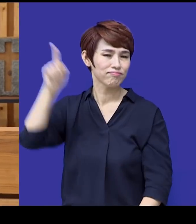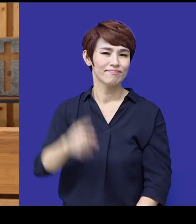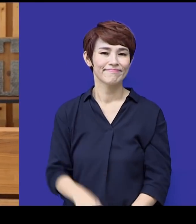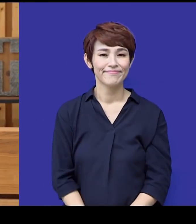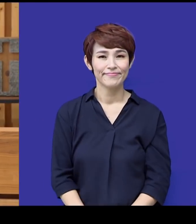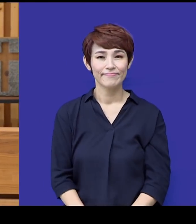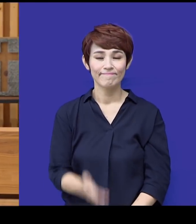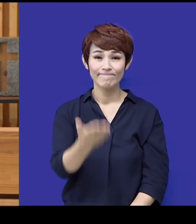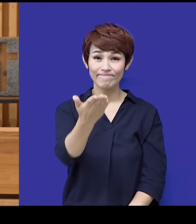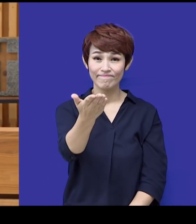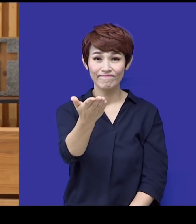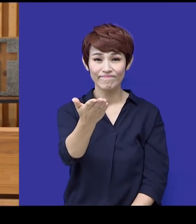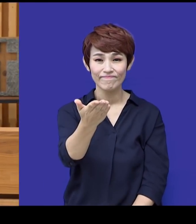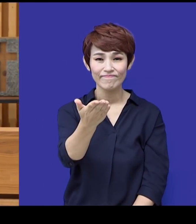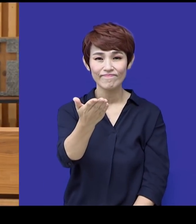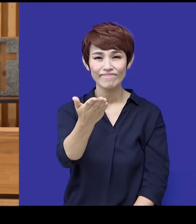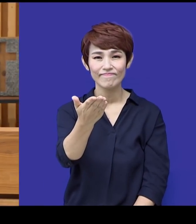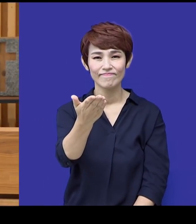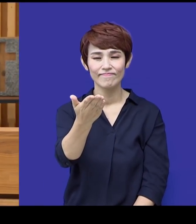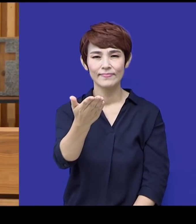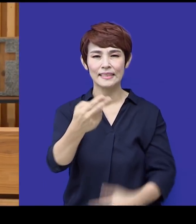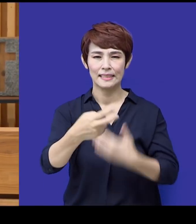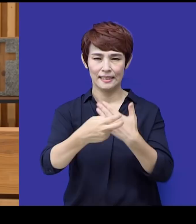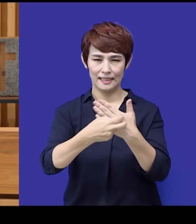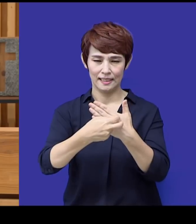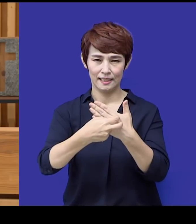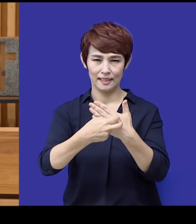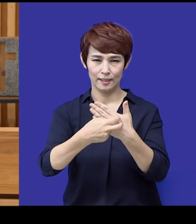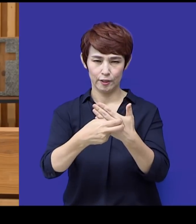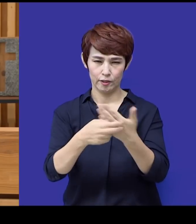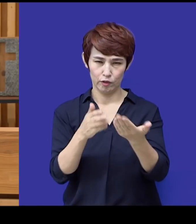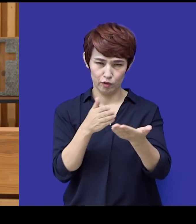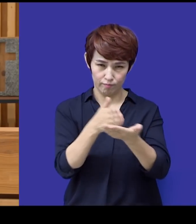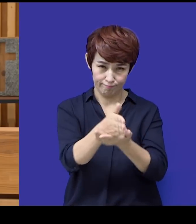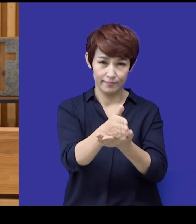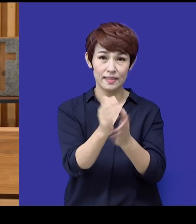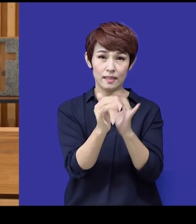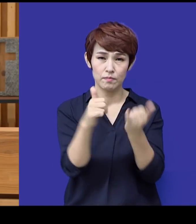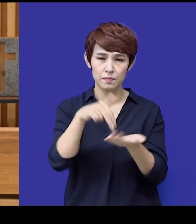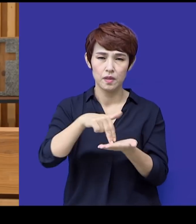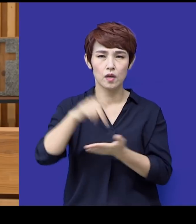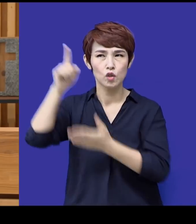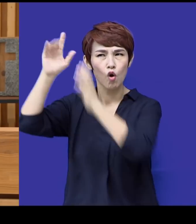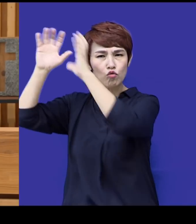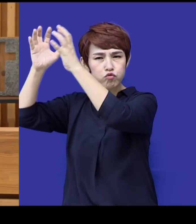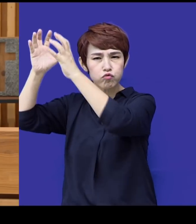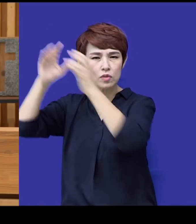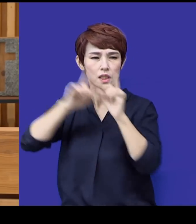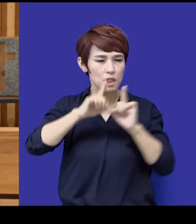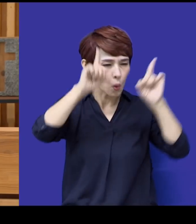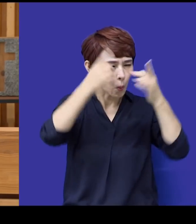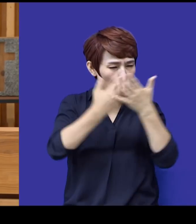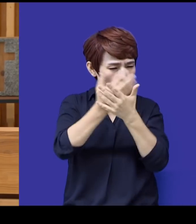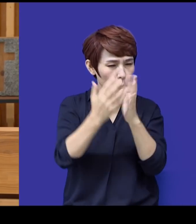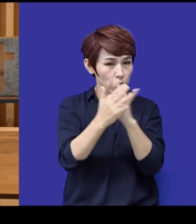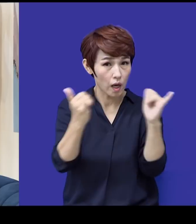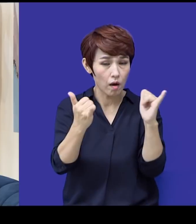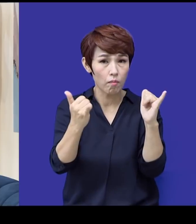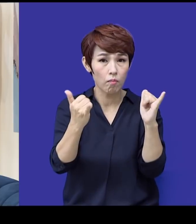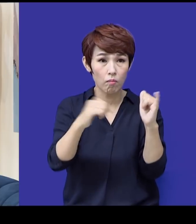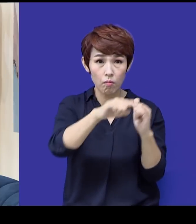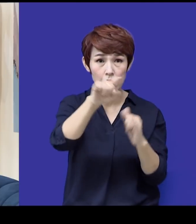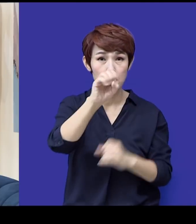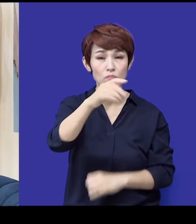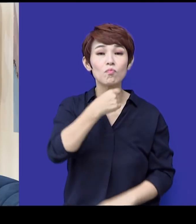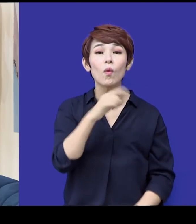장로님은 의학을 공부하신 사람 입장에서 천국과 지옥에 대해서 아직 좀 불확실성을 가진 사람들에게 어떤 이야기를 해주고 싶으세요?